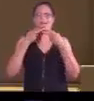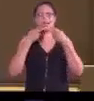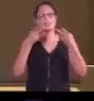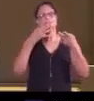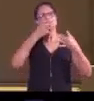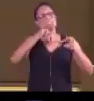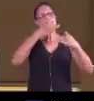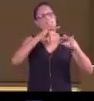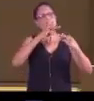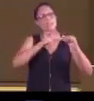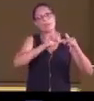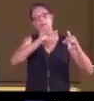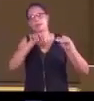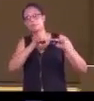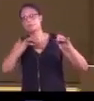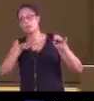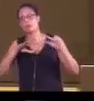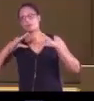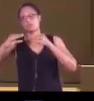réalité concrète.